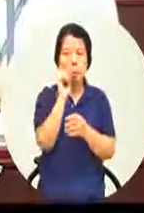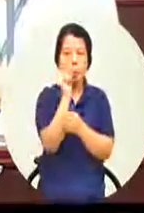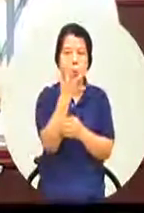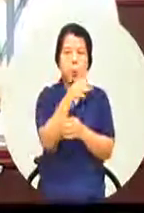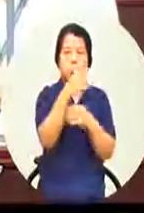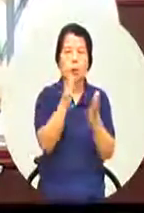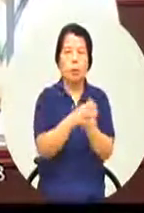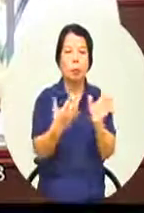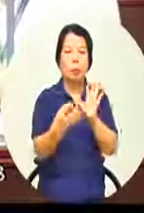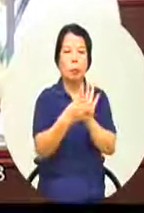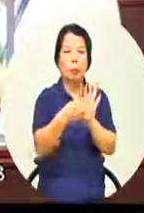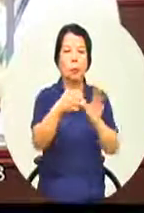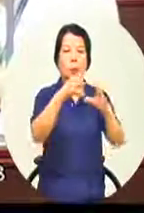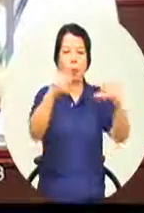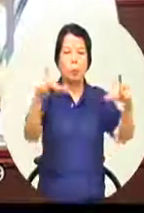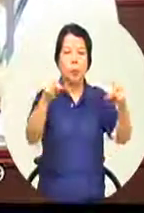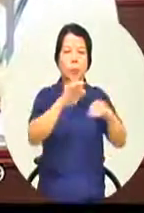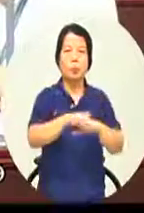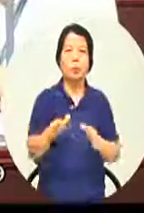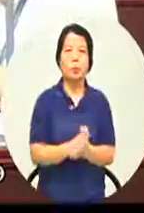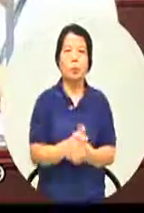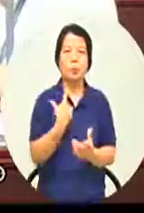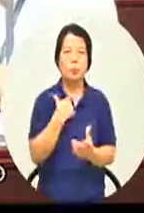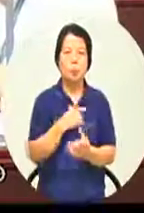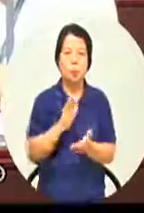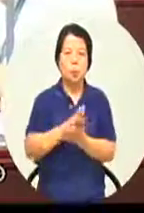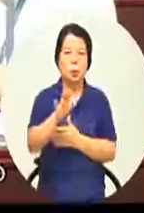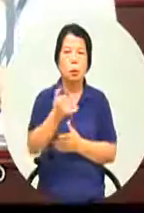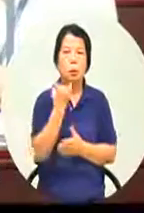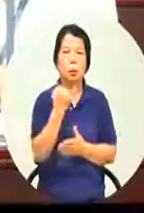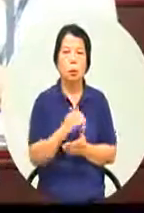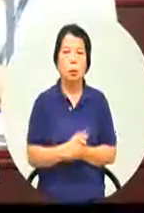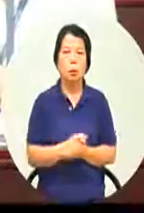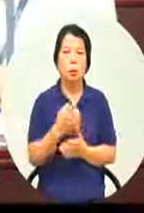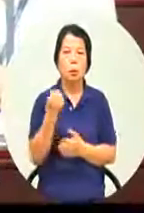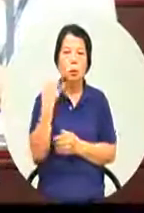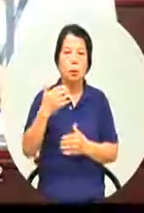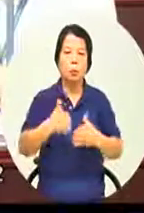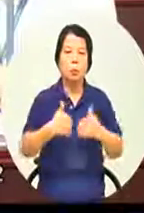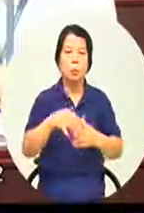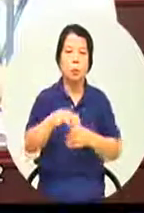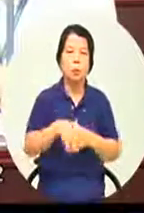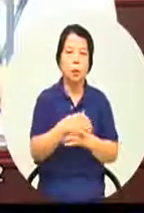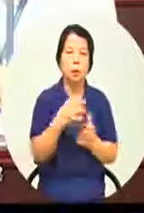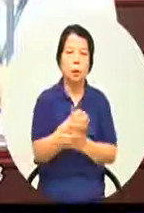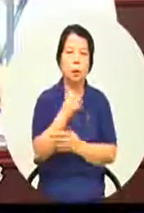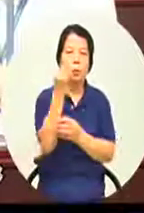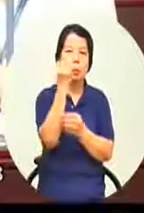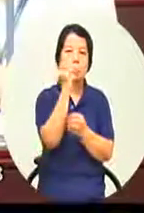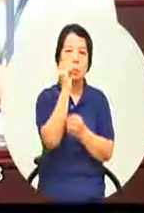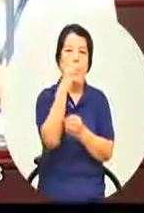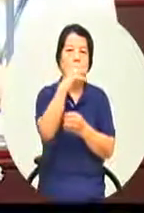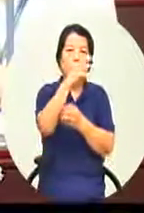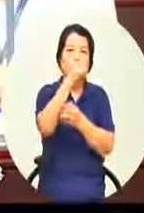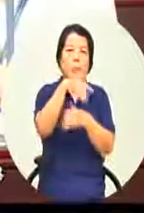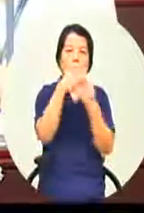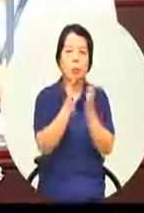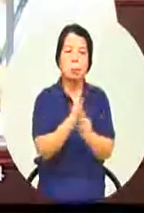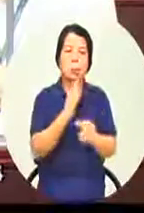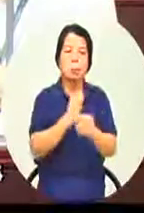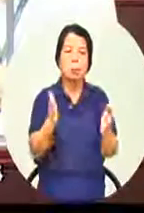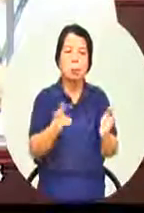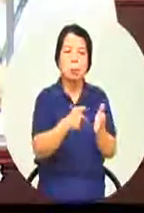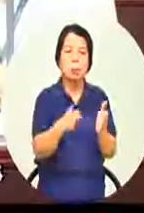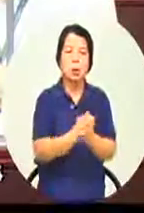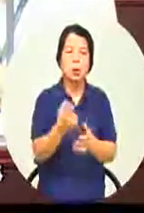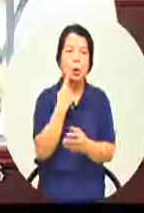然如果是条件可以的话，我们希望能够在这个光兴街口设置闪光的标志。在中期如果真的是那个